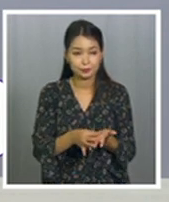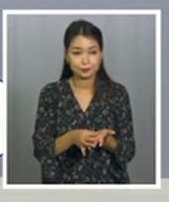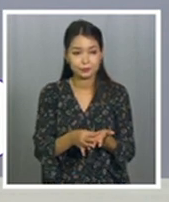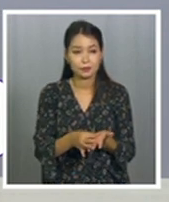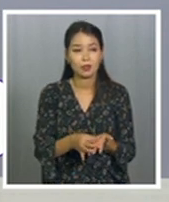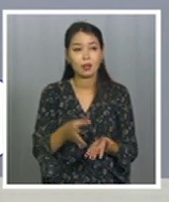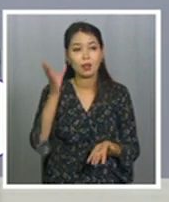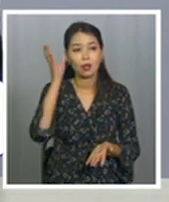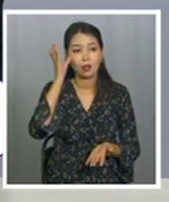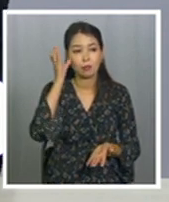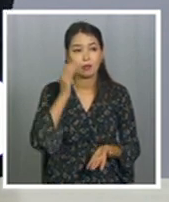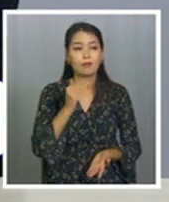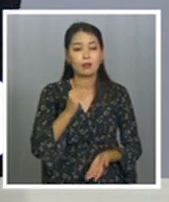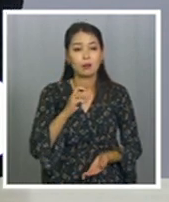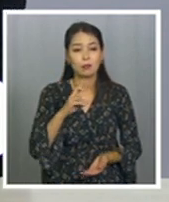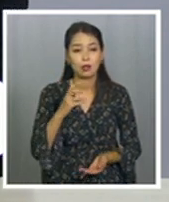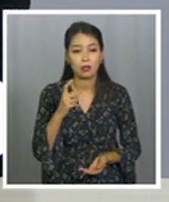Ғалымдар Фредерик Блэкман